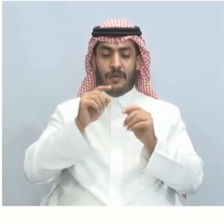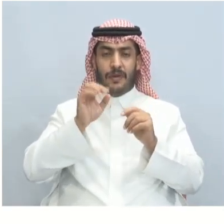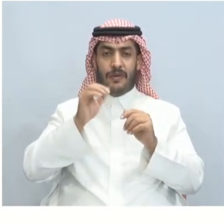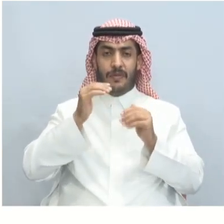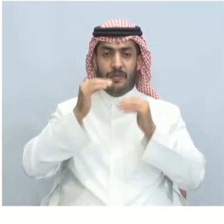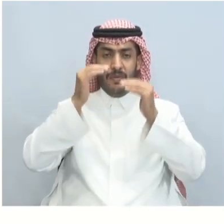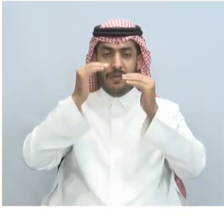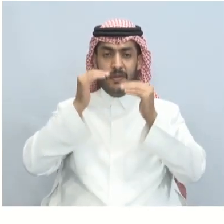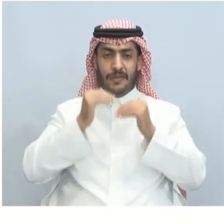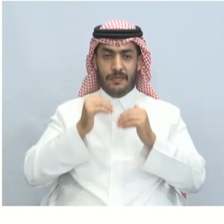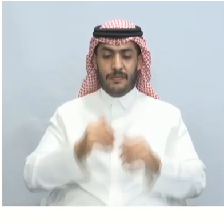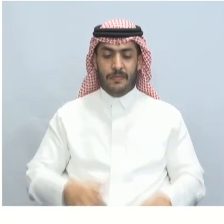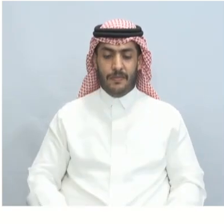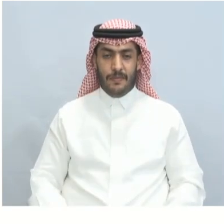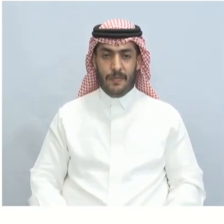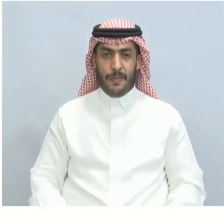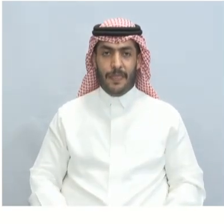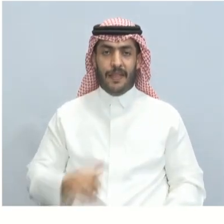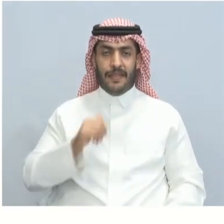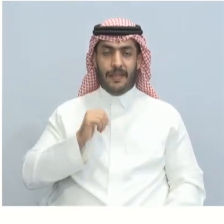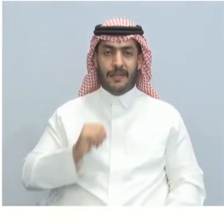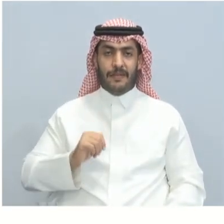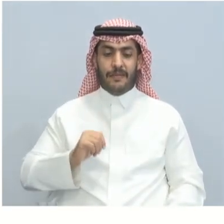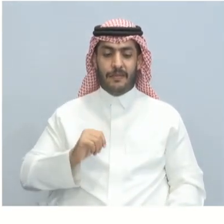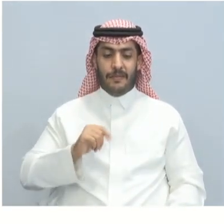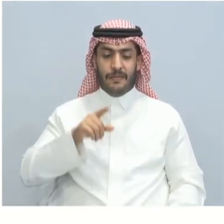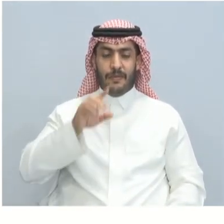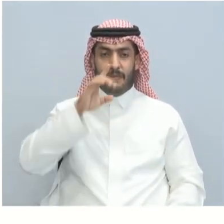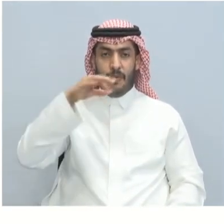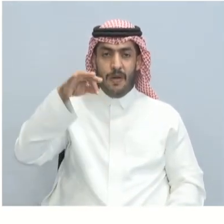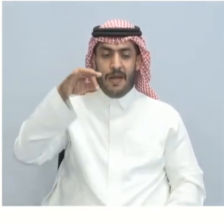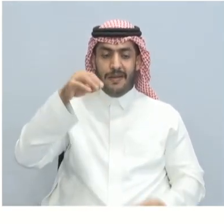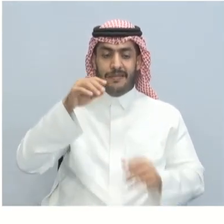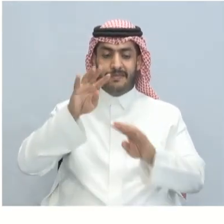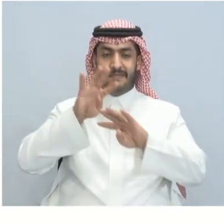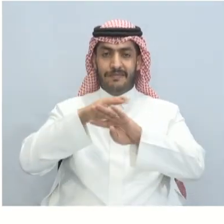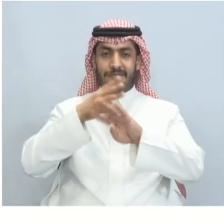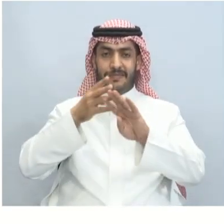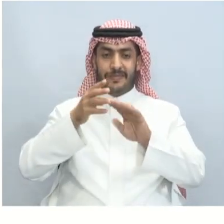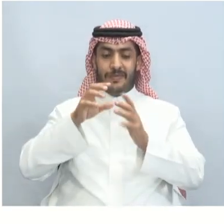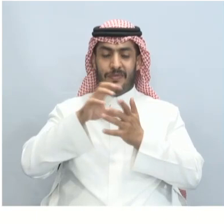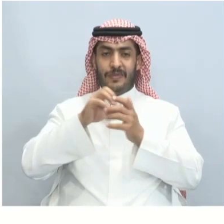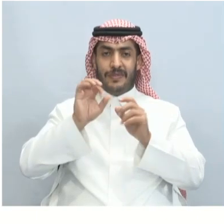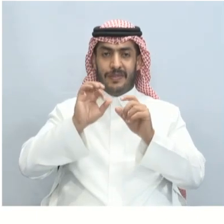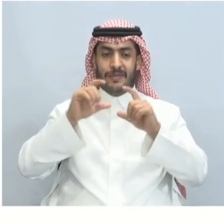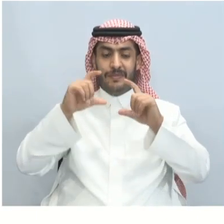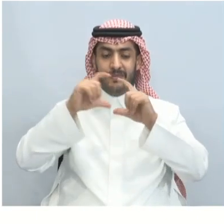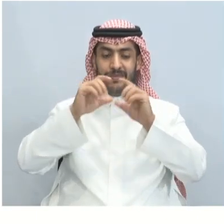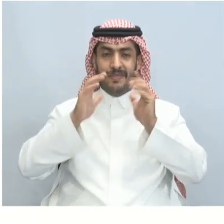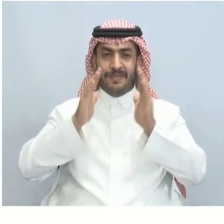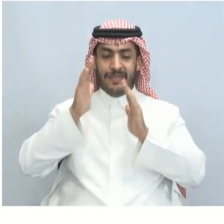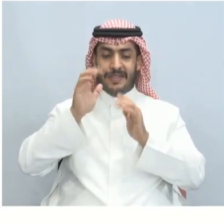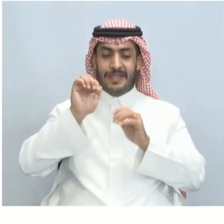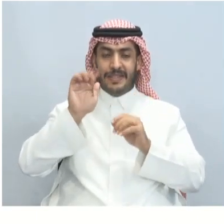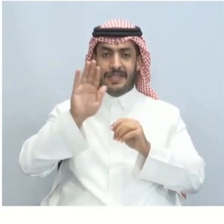ووحدتين الى اسفل يا احبتي نريد منكم احضار ورق رسم بياني ونسخ شبه هذ المنحرف